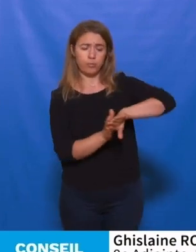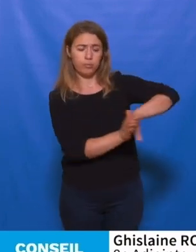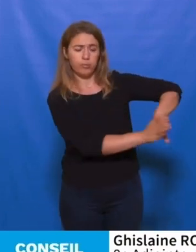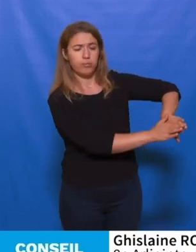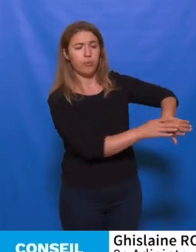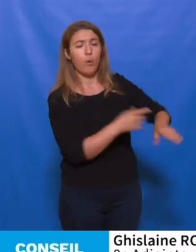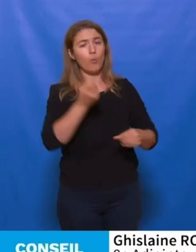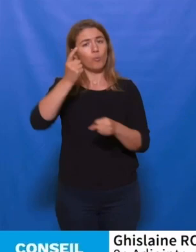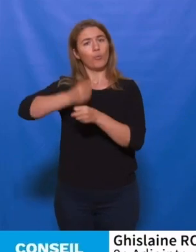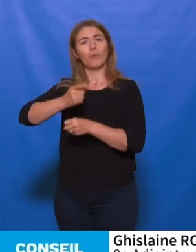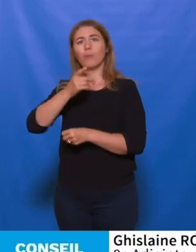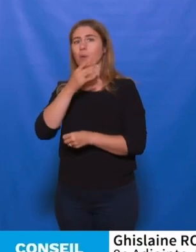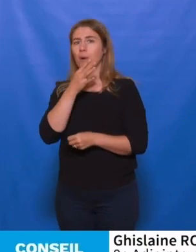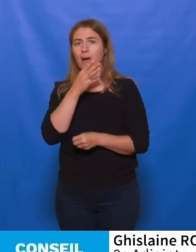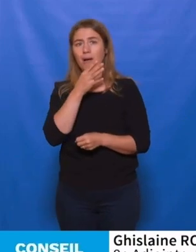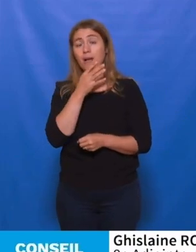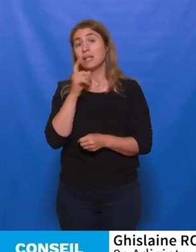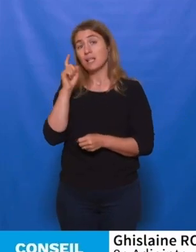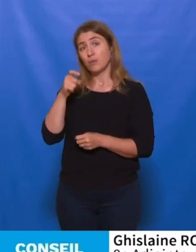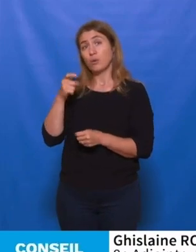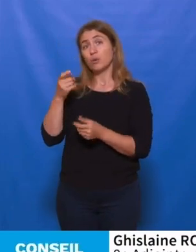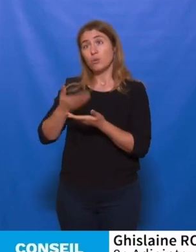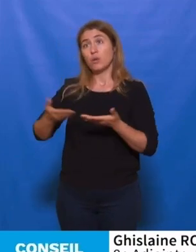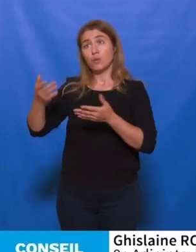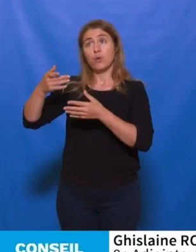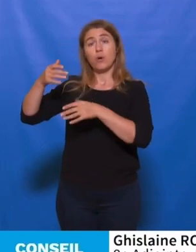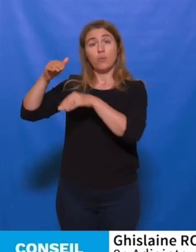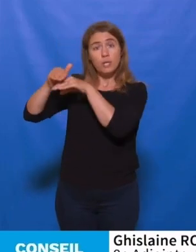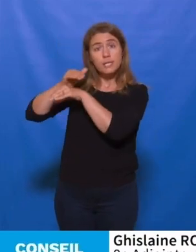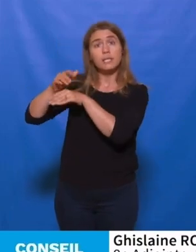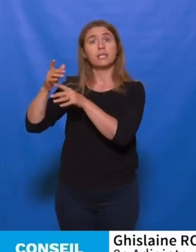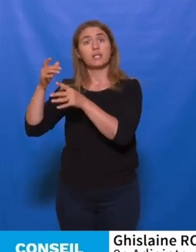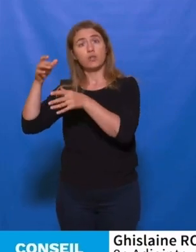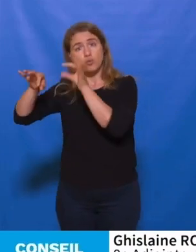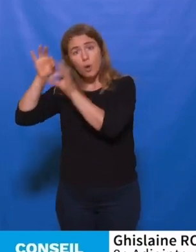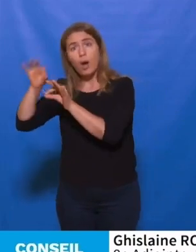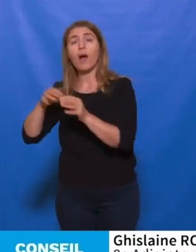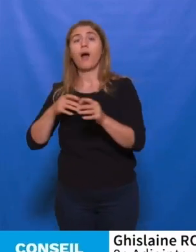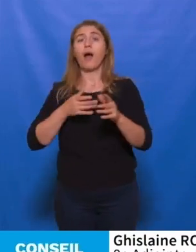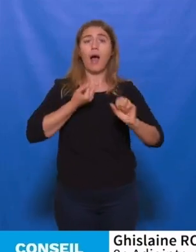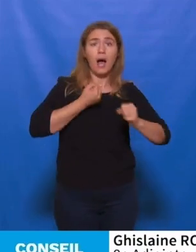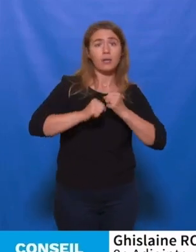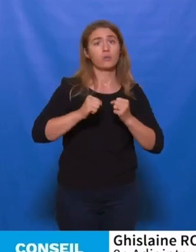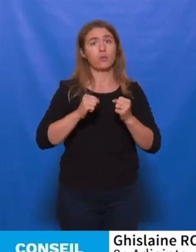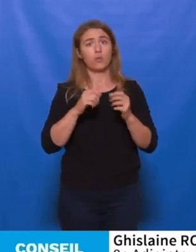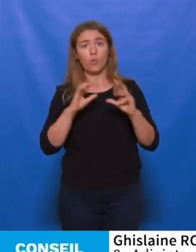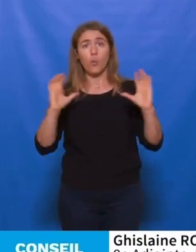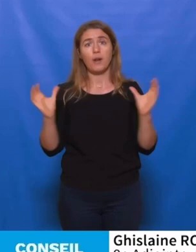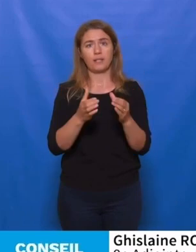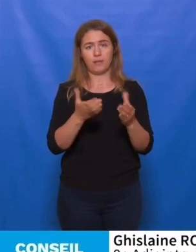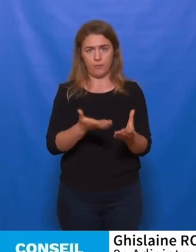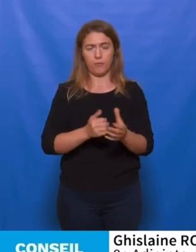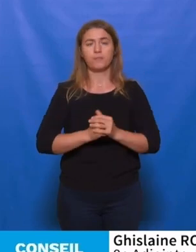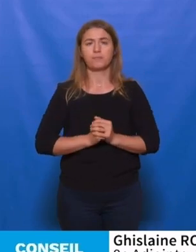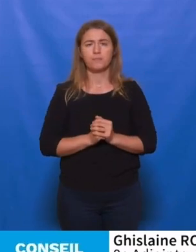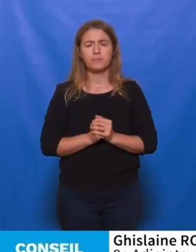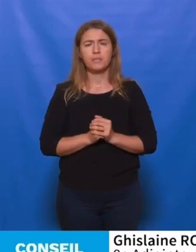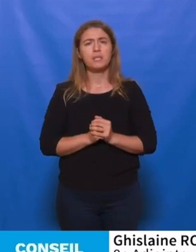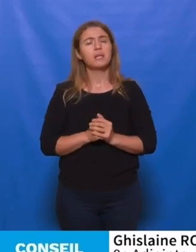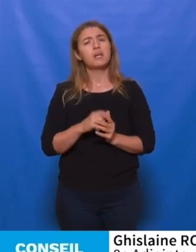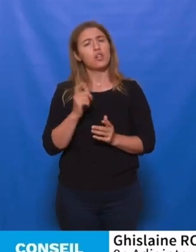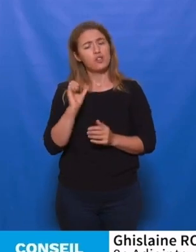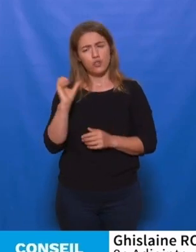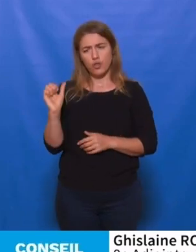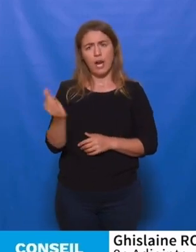C'est le résultat de choix politiques et d'actions collectives. Et nous devons, toutes et tous, aux responsabilités qui sont les